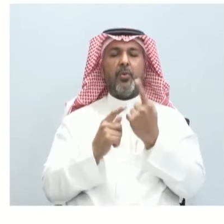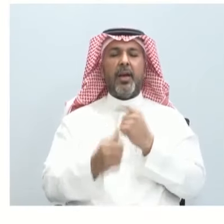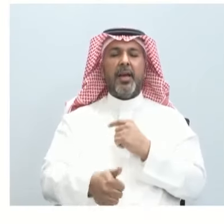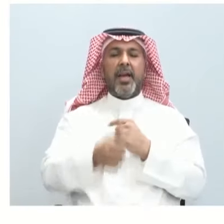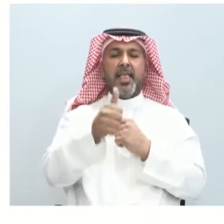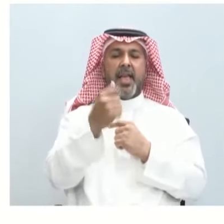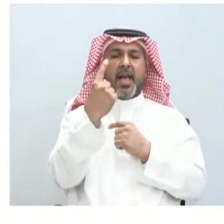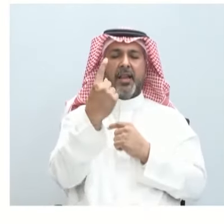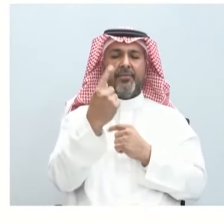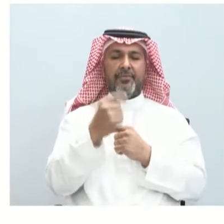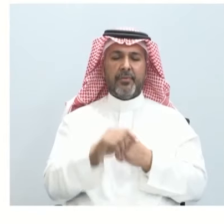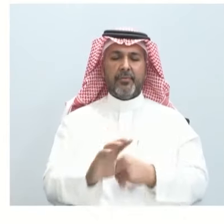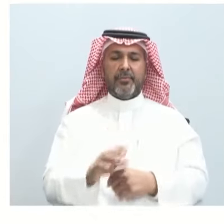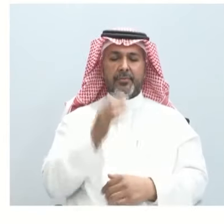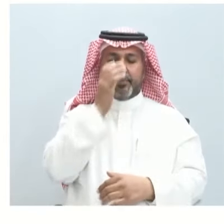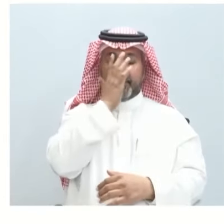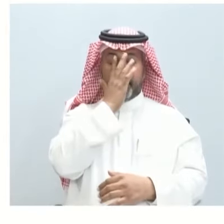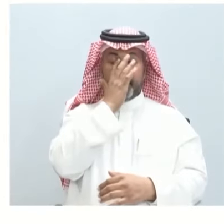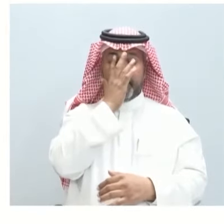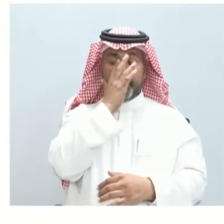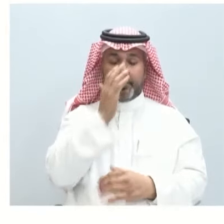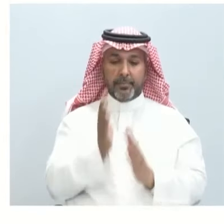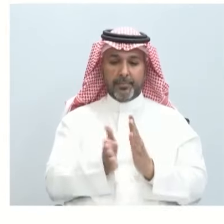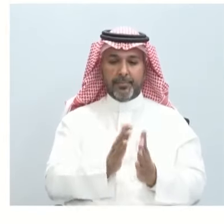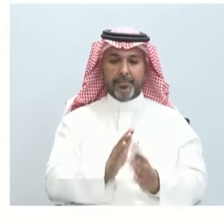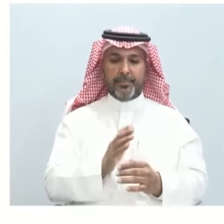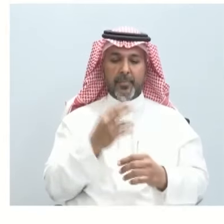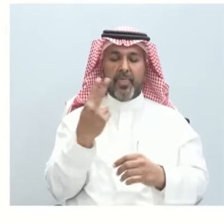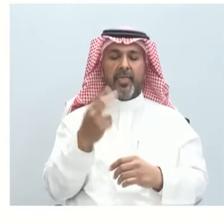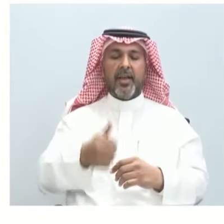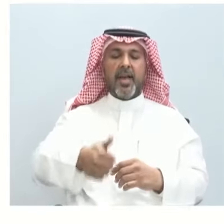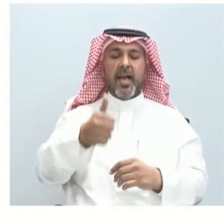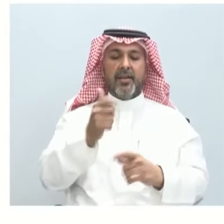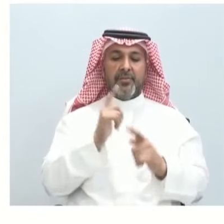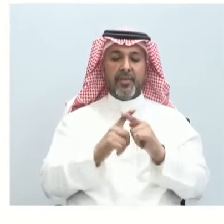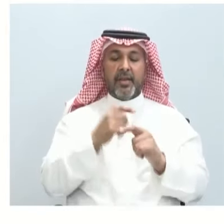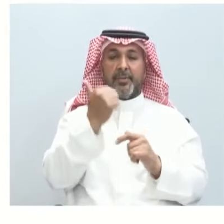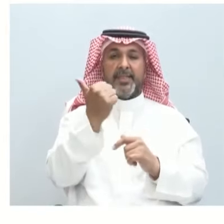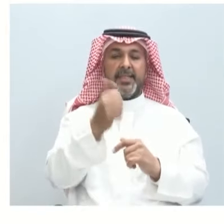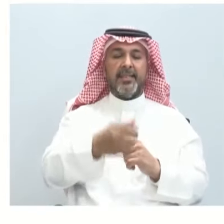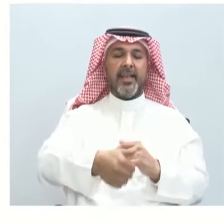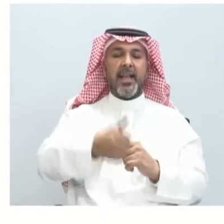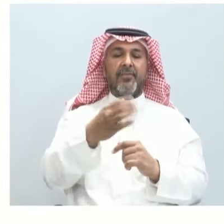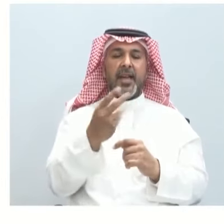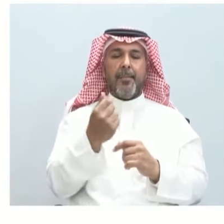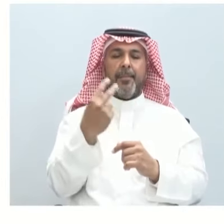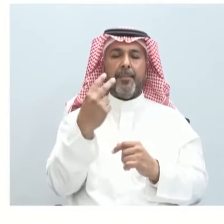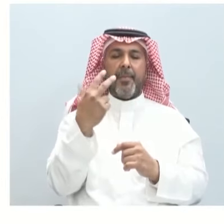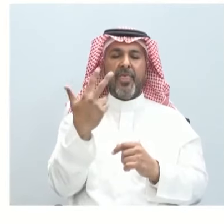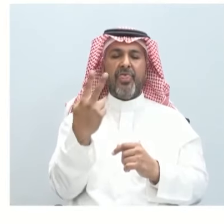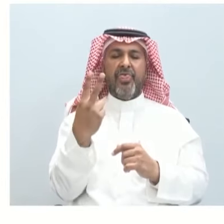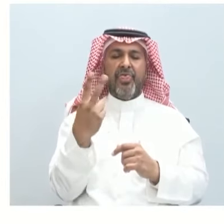مضروبه في واحد تساوي الف اثنين الف الان مضروبه في 6,000